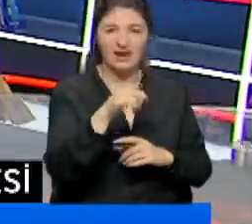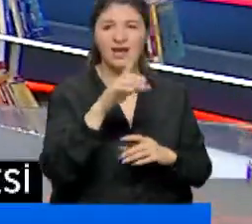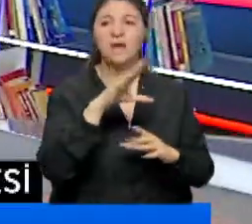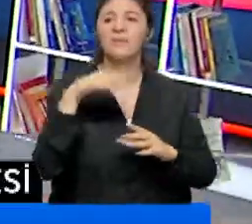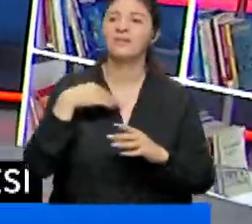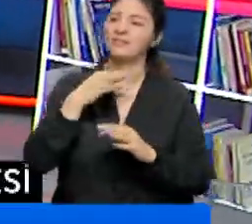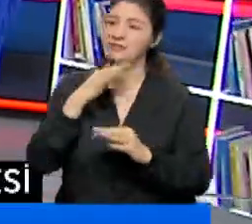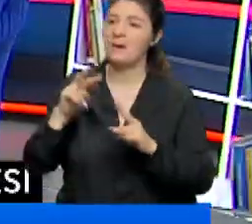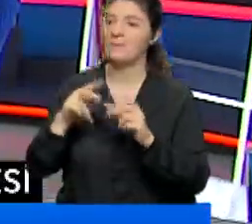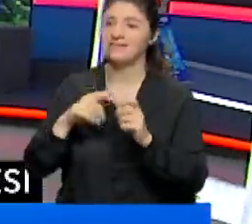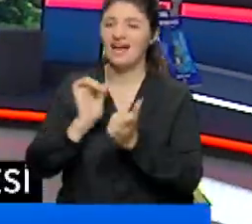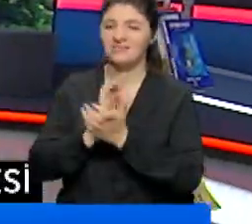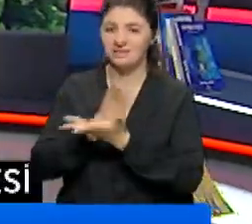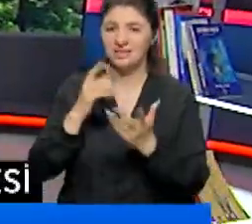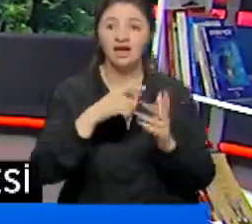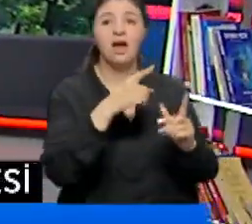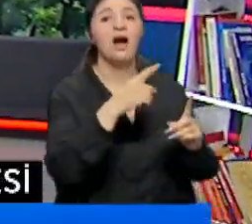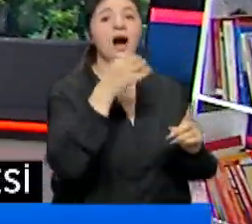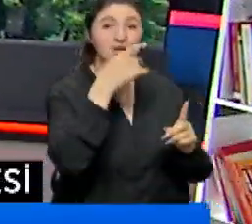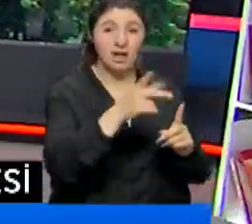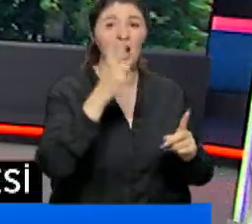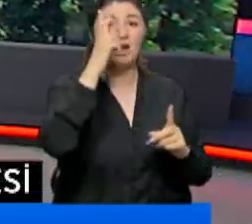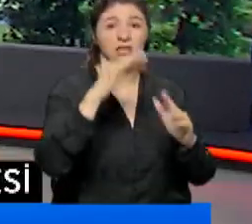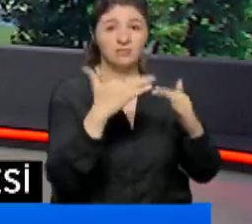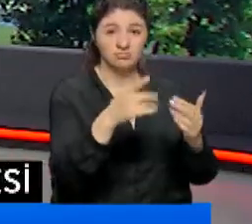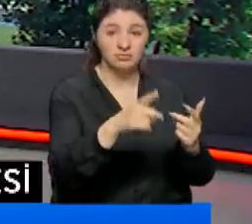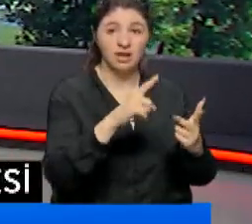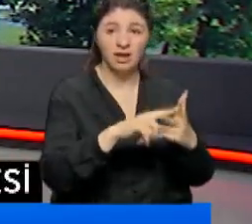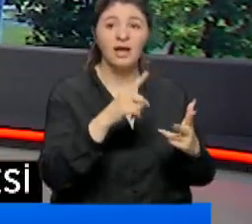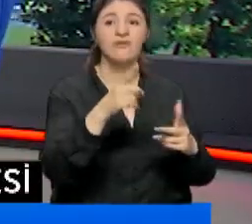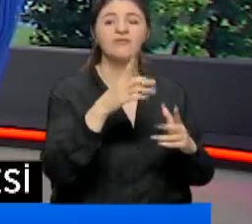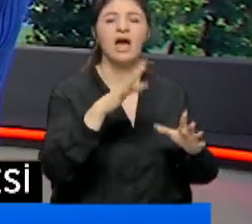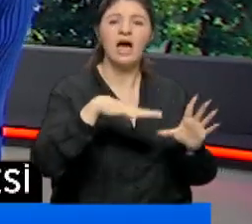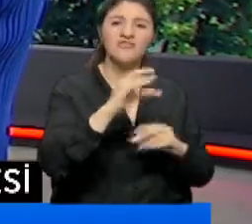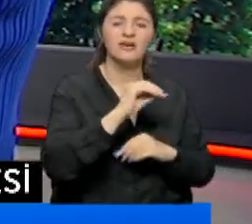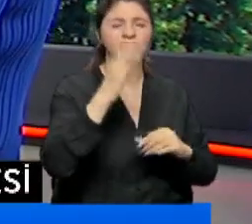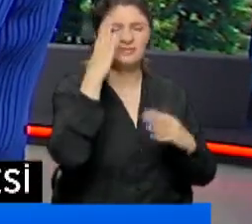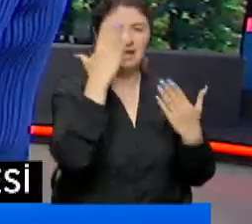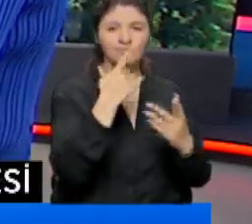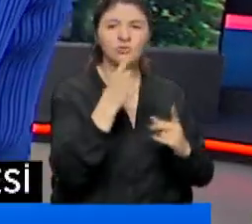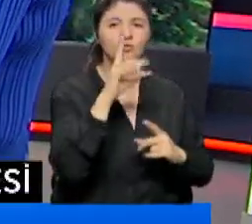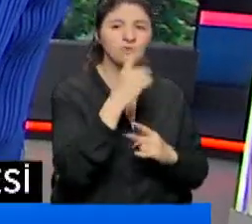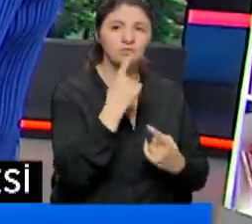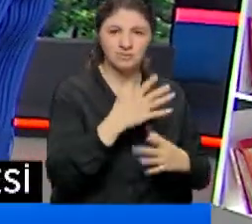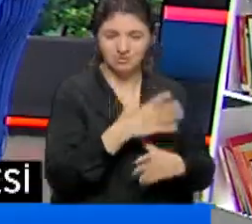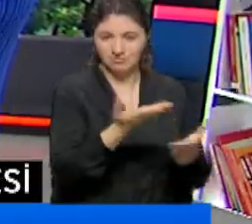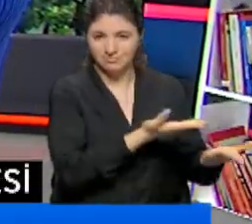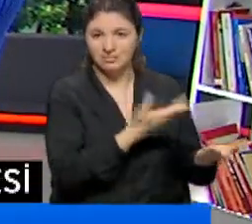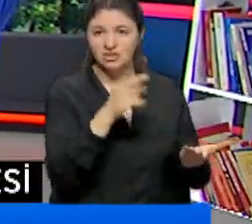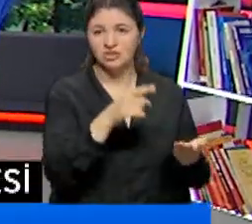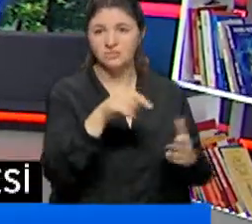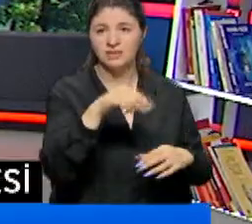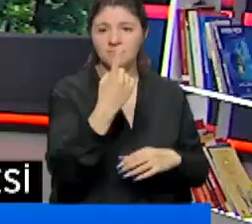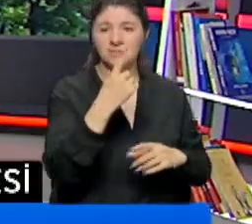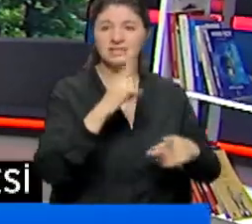da Ankara'ya Hacettepe camiasına bazı başlayınca herkese çok selamlar son bir şey söylemek istersiniz Ya